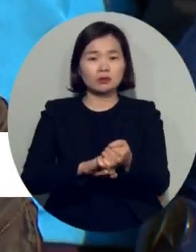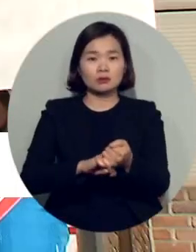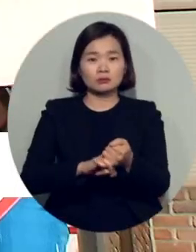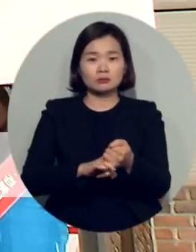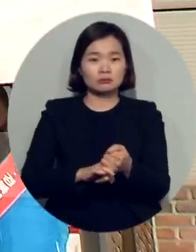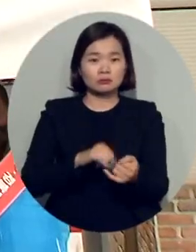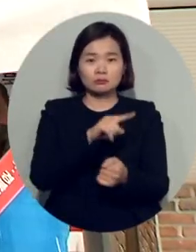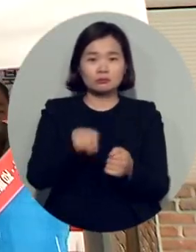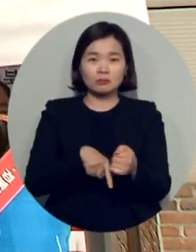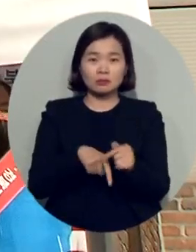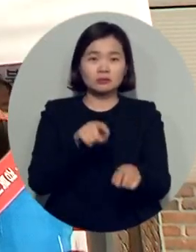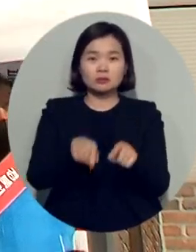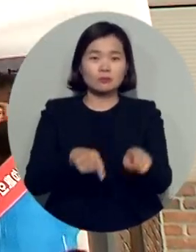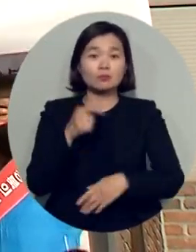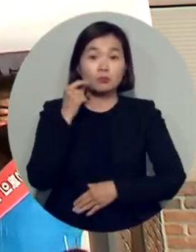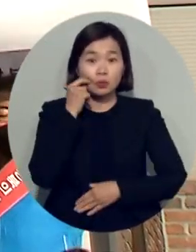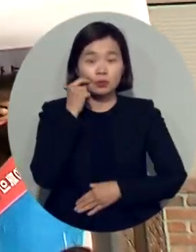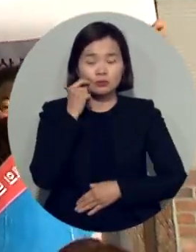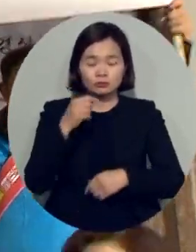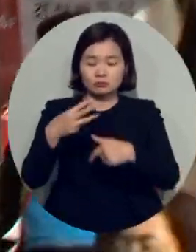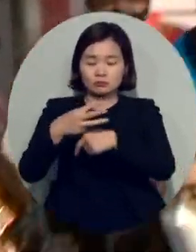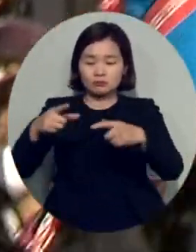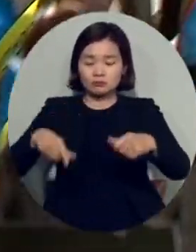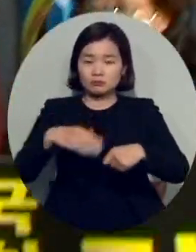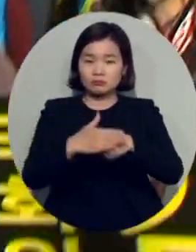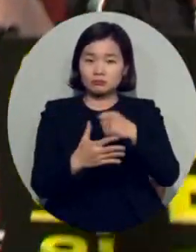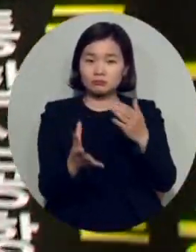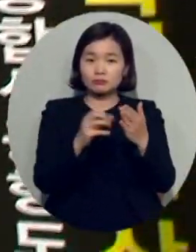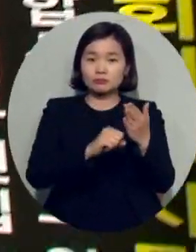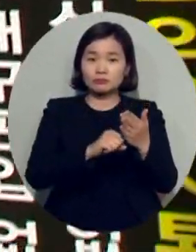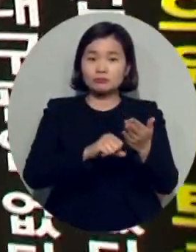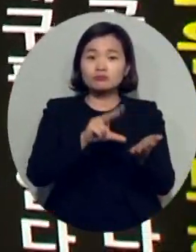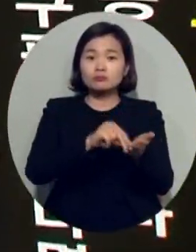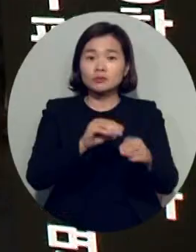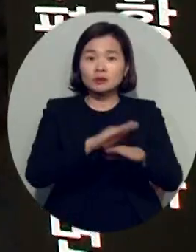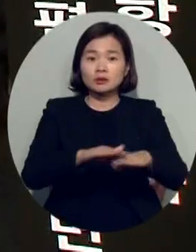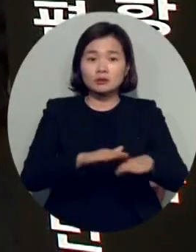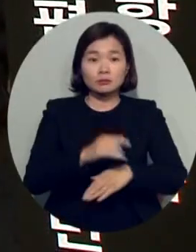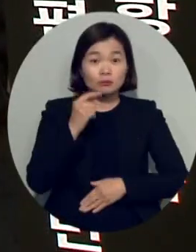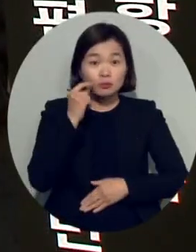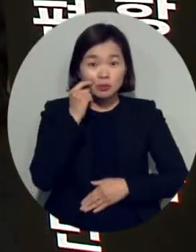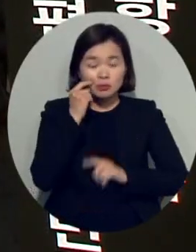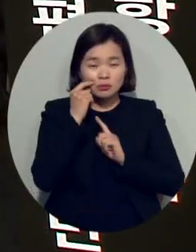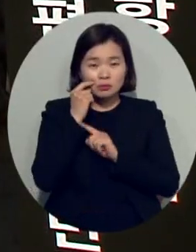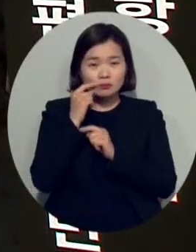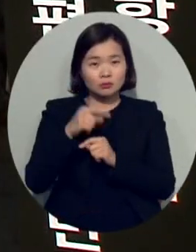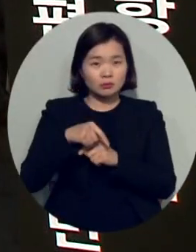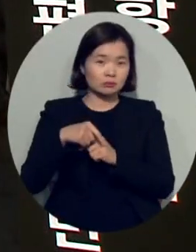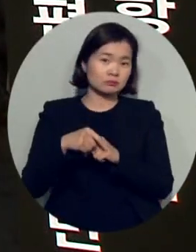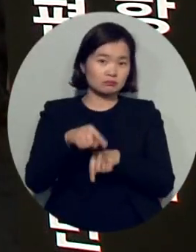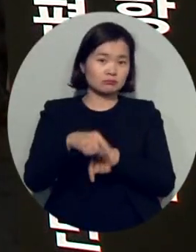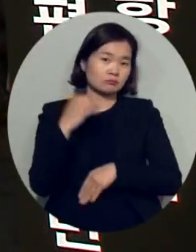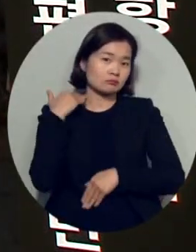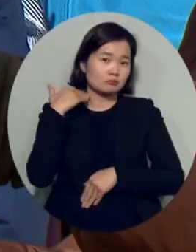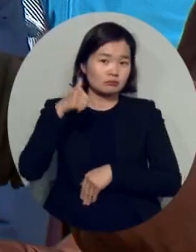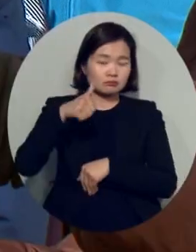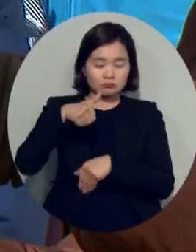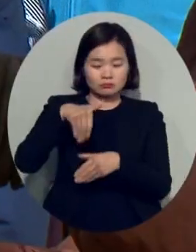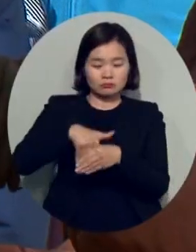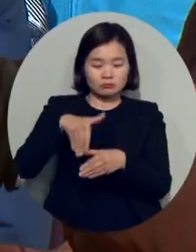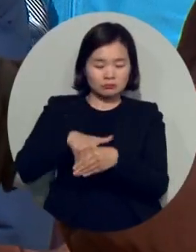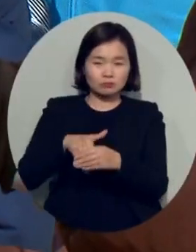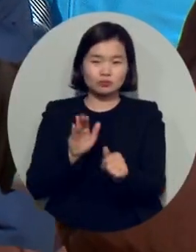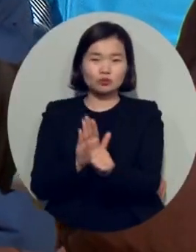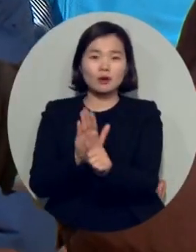없습니다. 군의군 대구 편입 문제가 해결되지 않으면 국민의힘과 다른 길을 선택하겠다고 밝혀 대선을